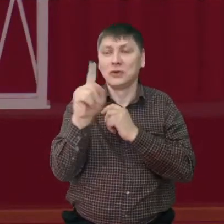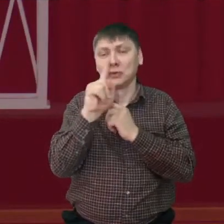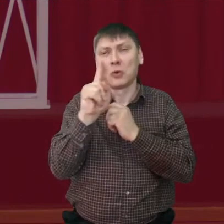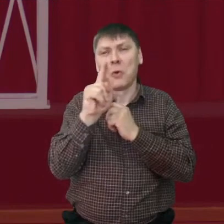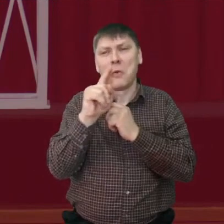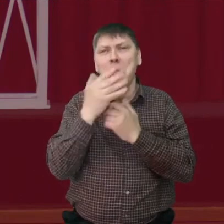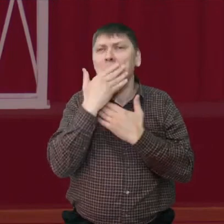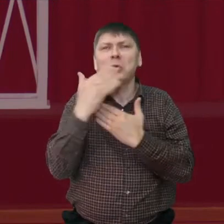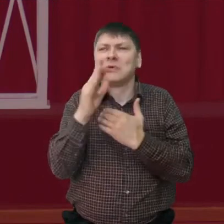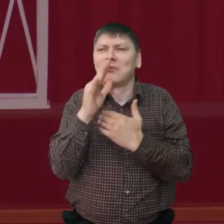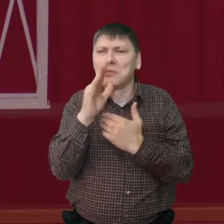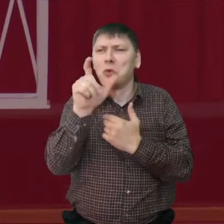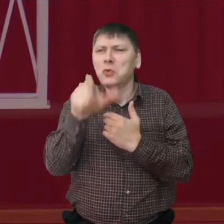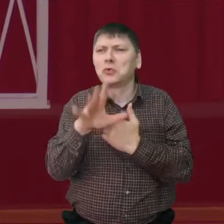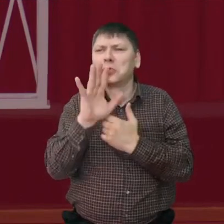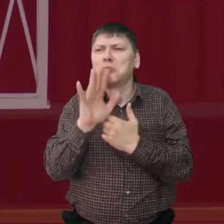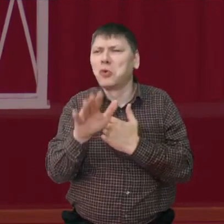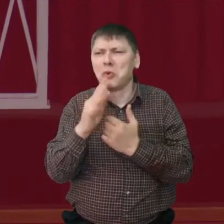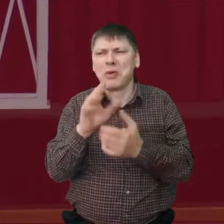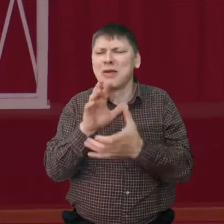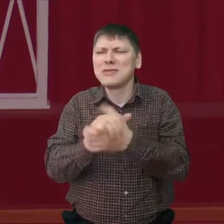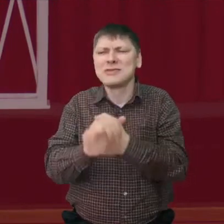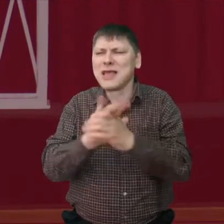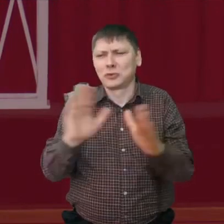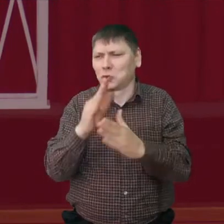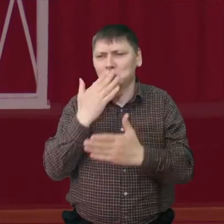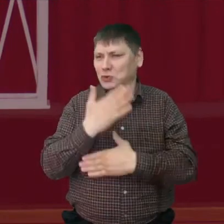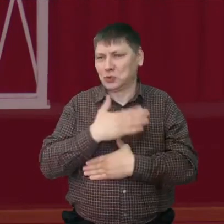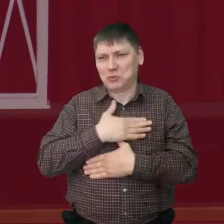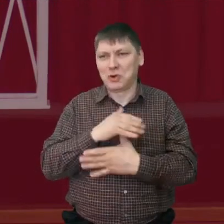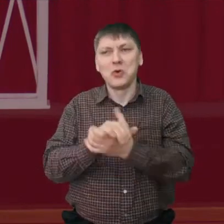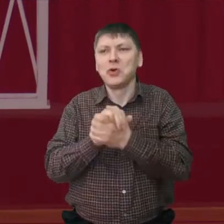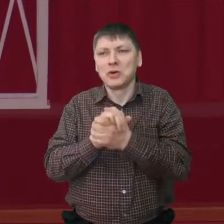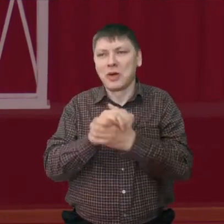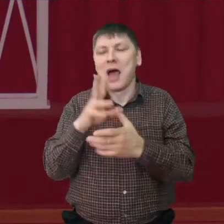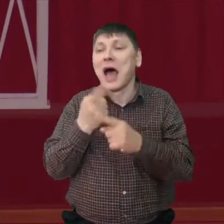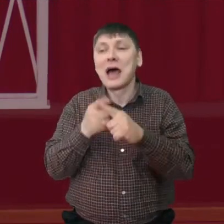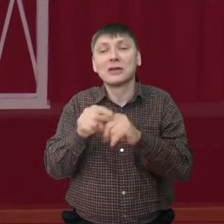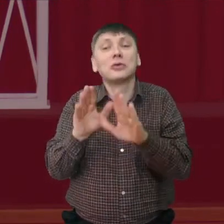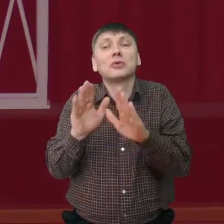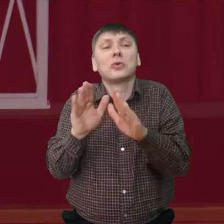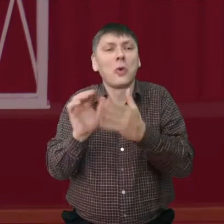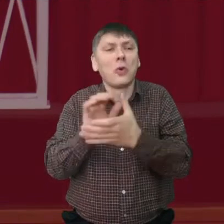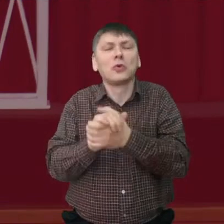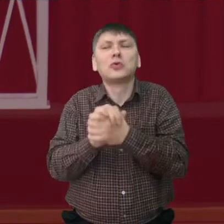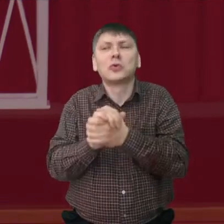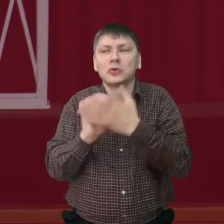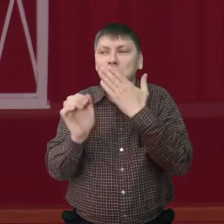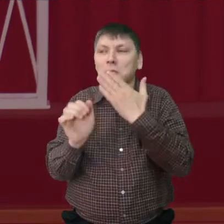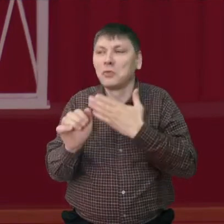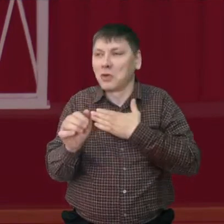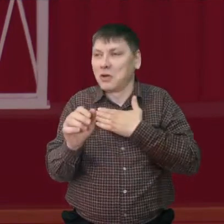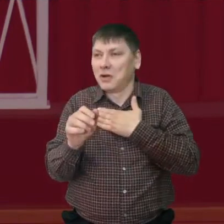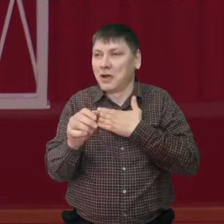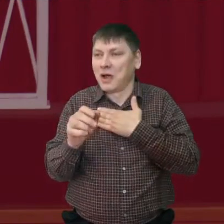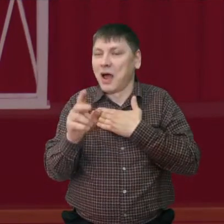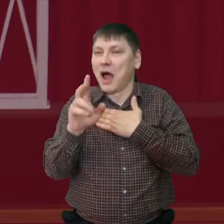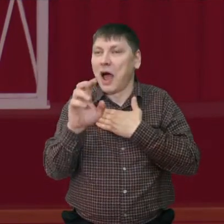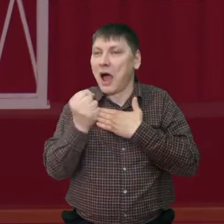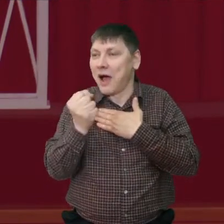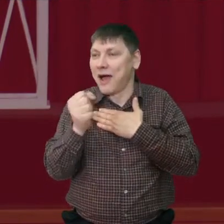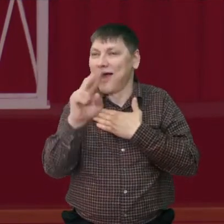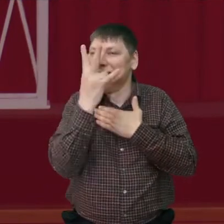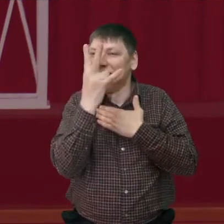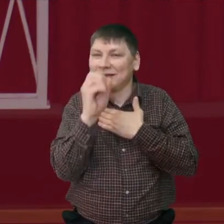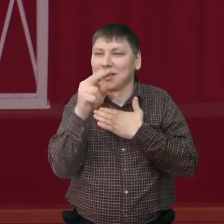будут недружелюбны. Но там речь идет не просто о дружбе, о дружеской любви, а речь как раз идет именно в смысле о том,